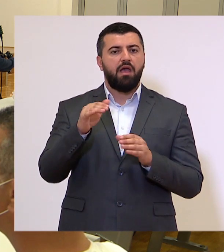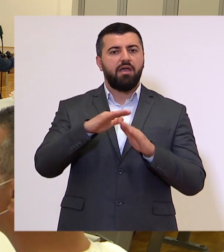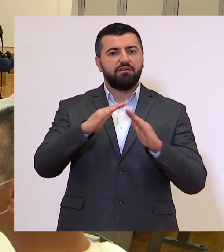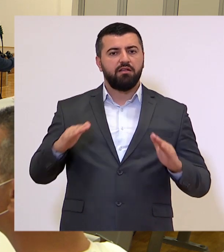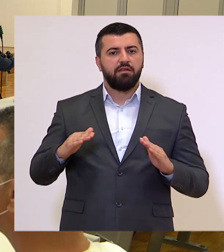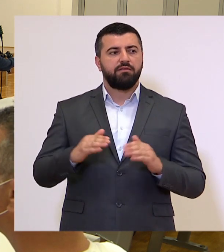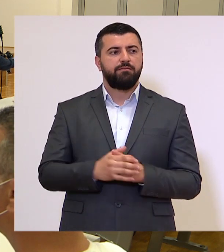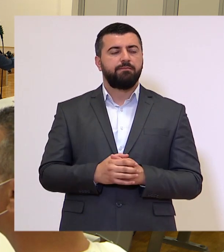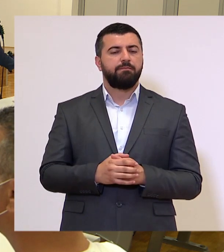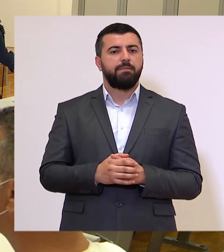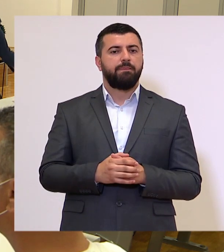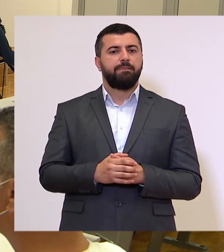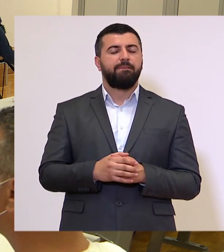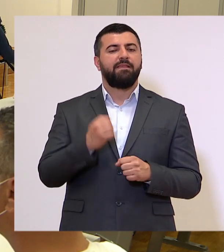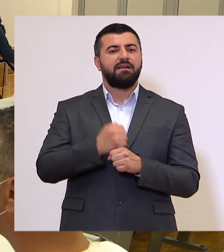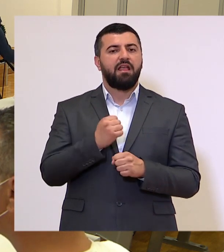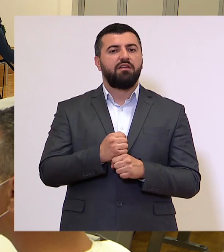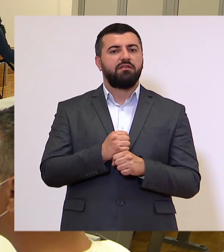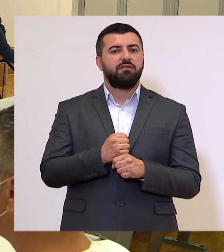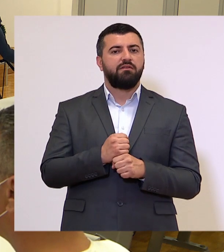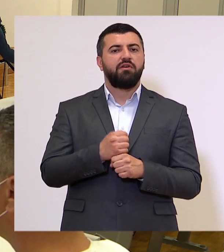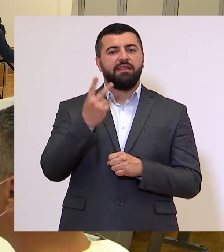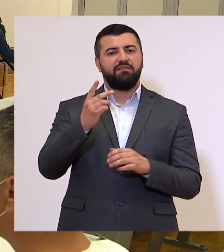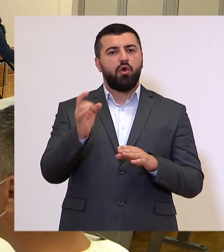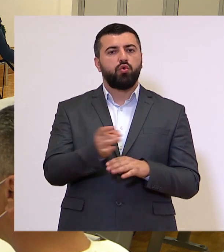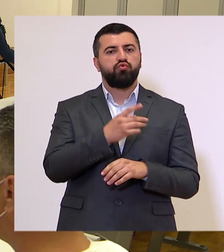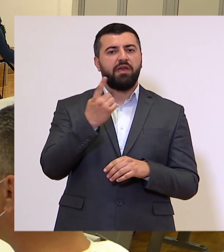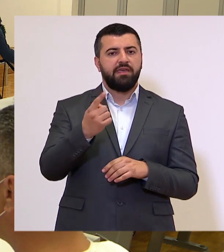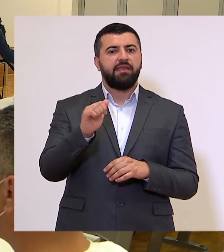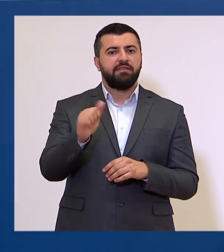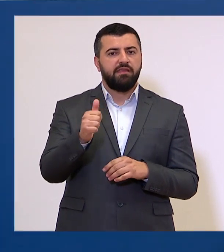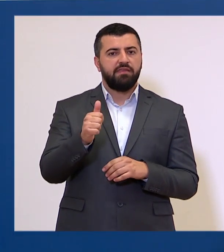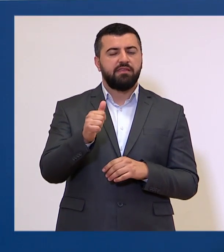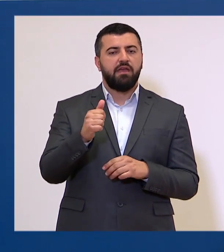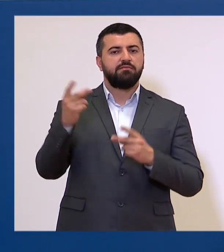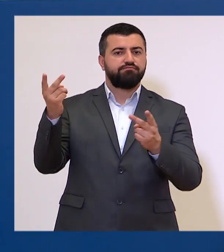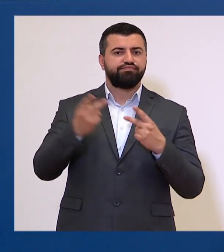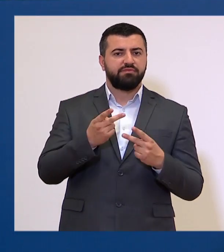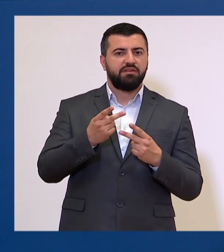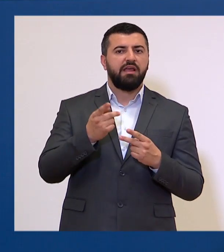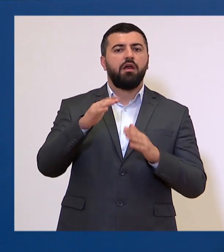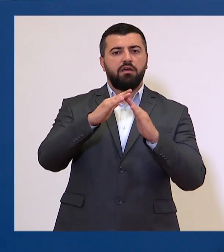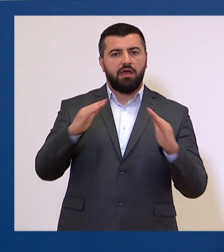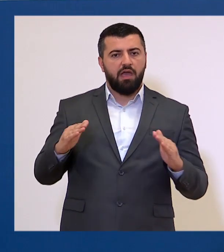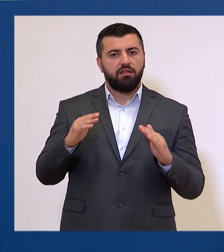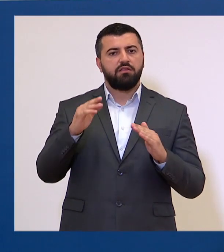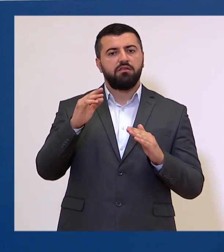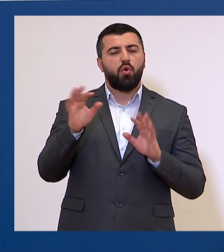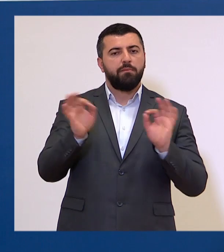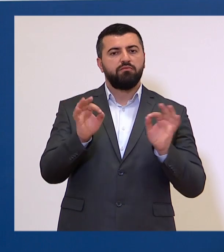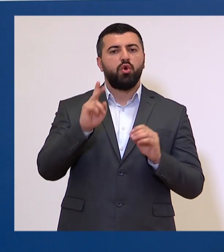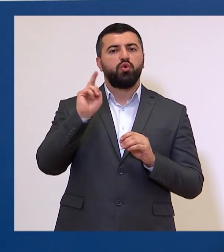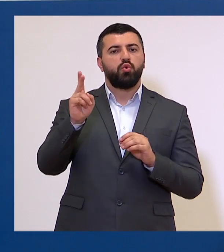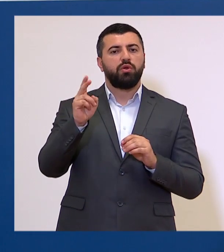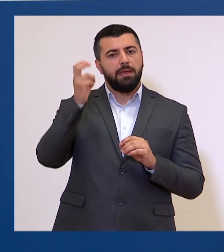karantinu? Ne, radi se, tako je, o dva slučaja. Jedan jeste importovani i nalazi se u karantinu, a drugi